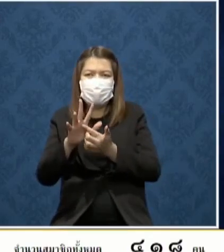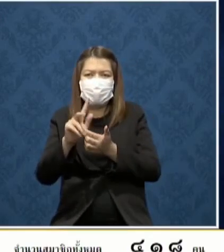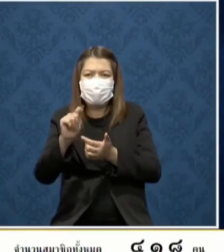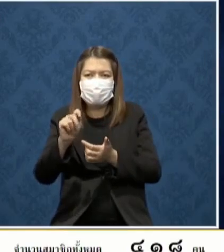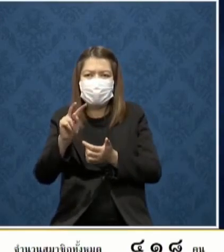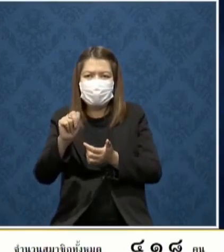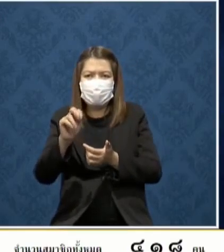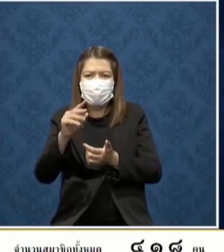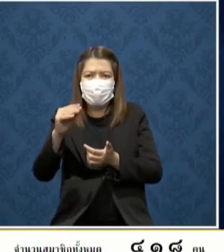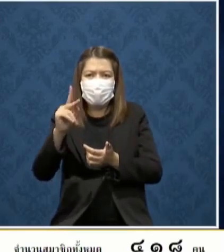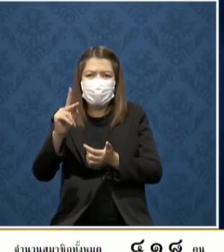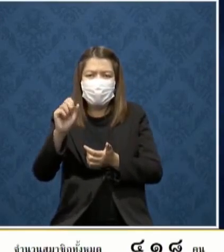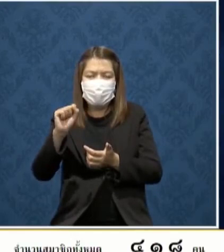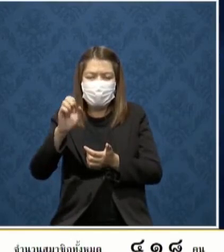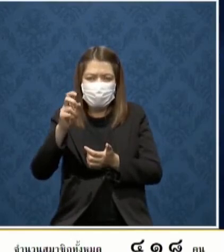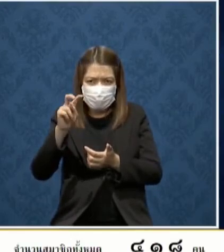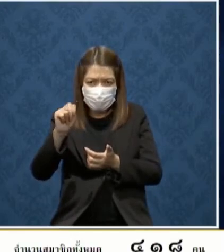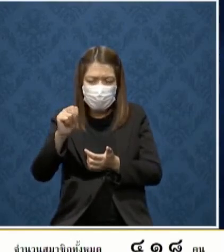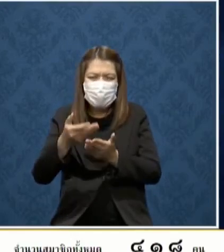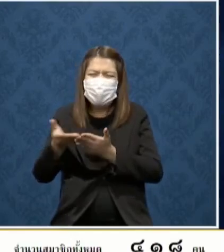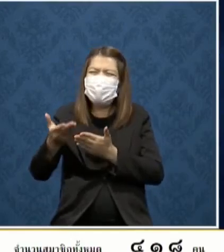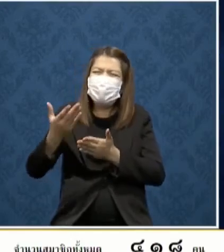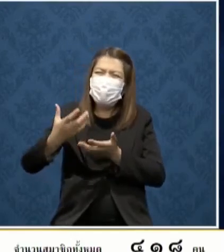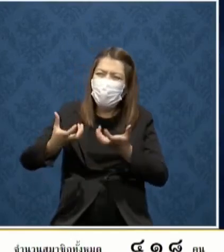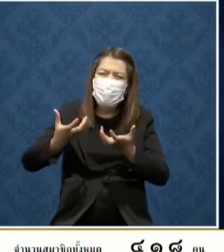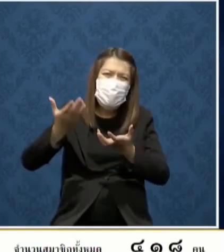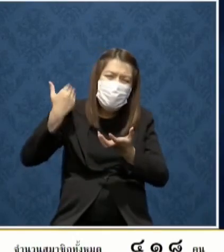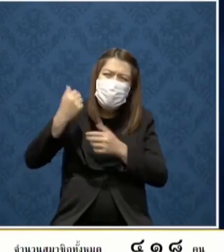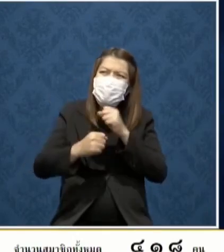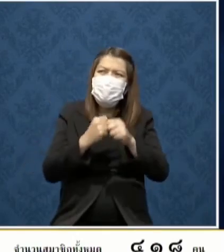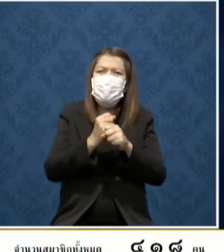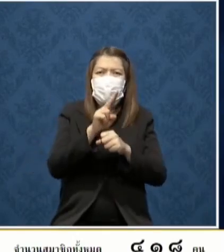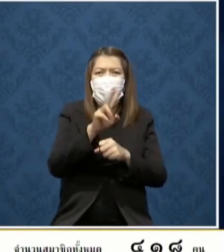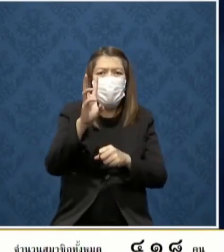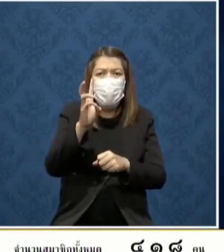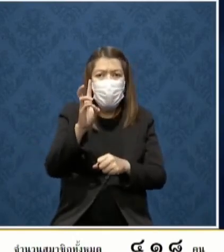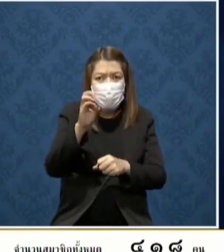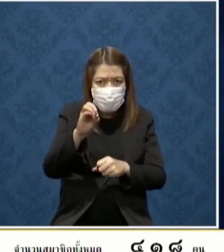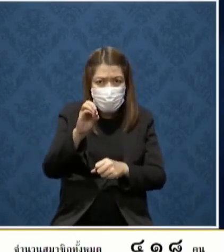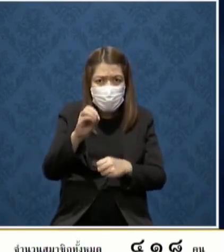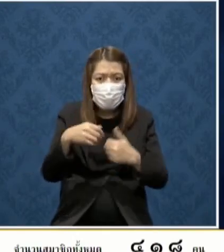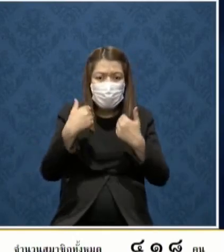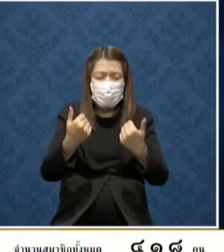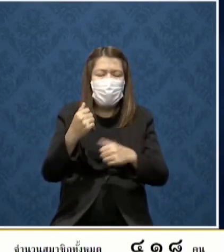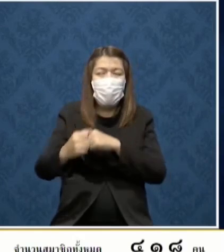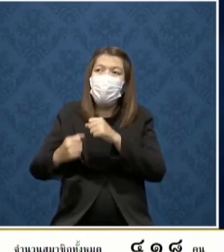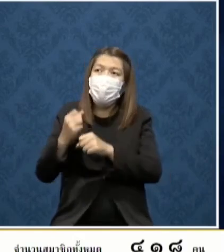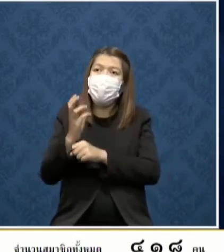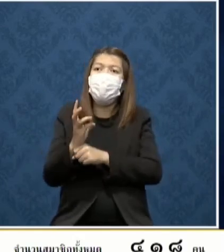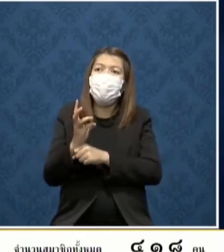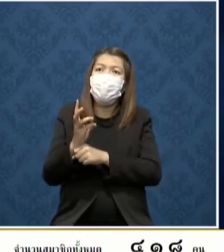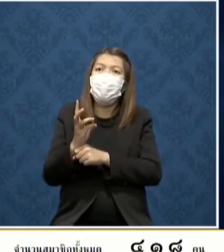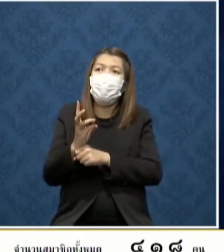อะไร knee bearingตั้แต่ปี 2,160 บา่มาถงจนปาทนี้ปาก็ไป 6 ปีครับ